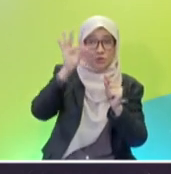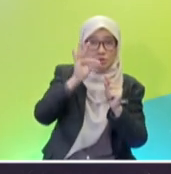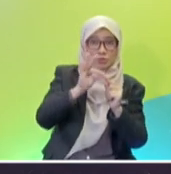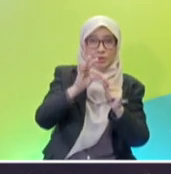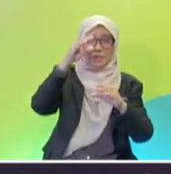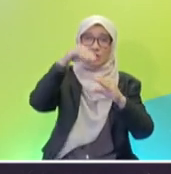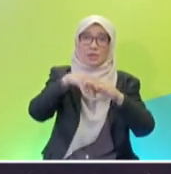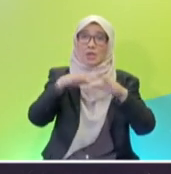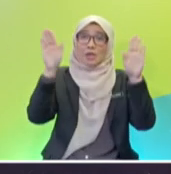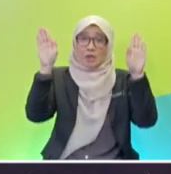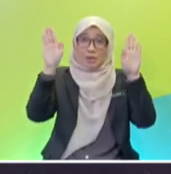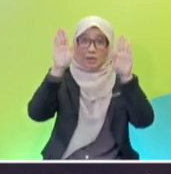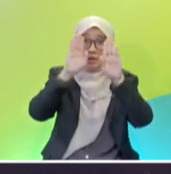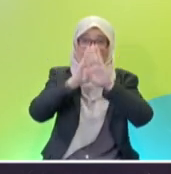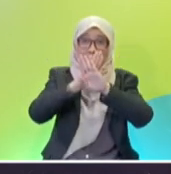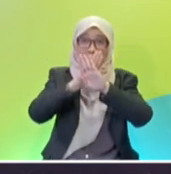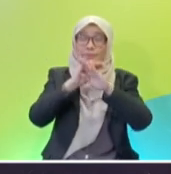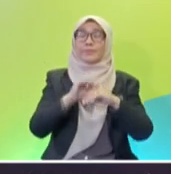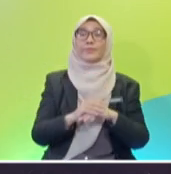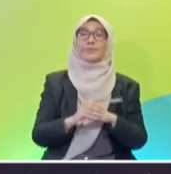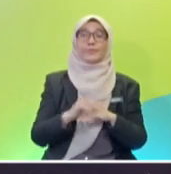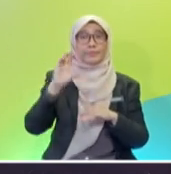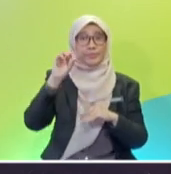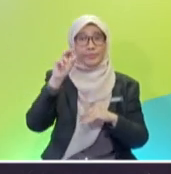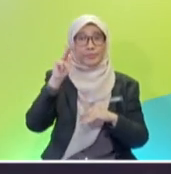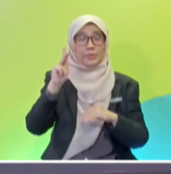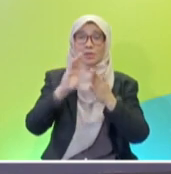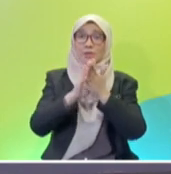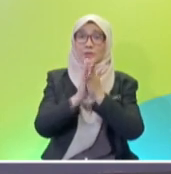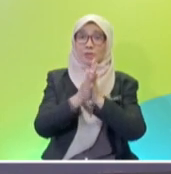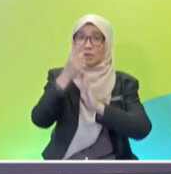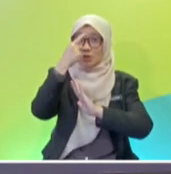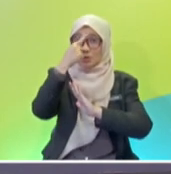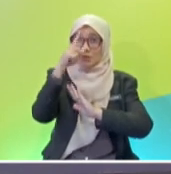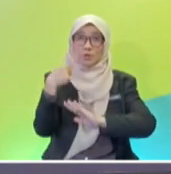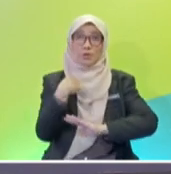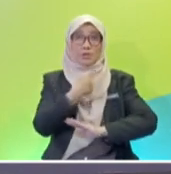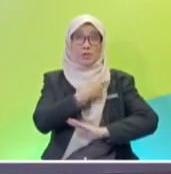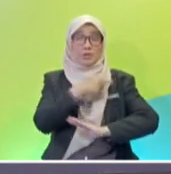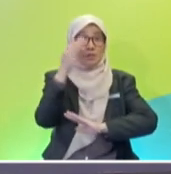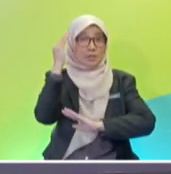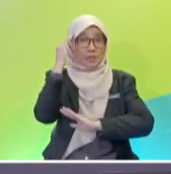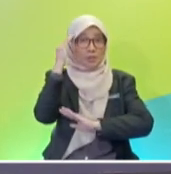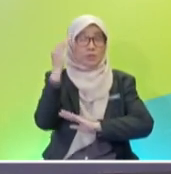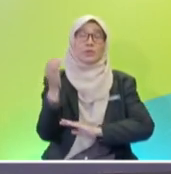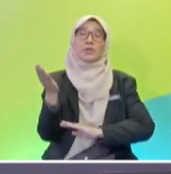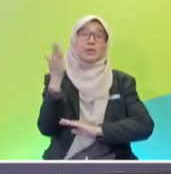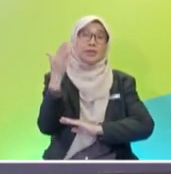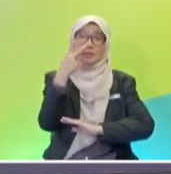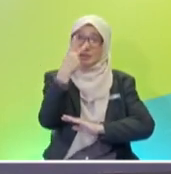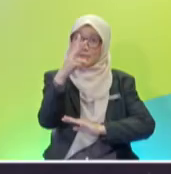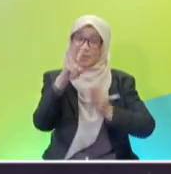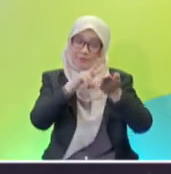dijalankan dalam keadaan gelap. Okey. Jadi untuk kita ketahui lebih lanjut, jom kita saksikan